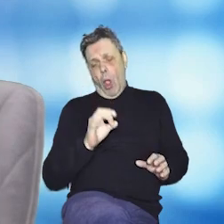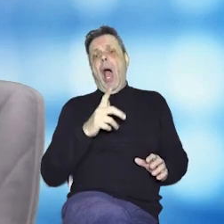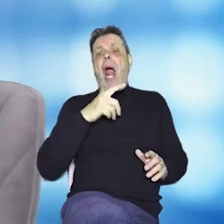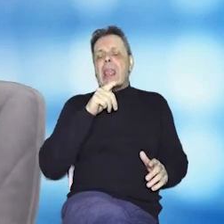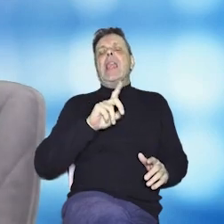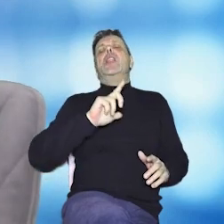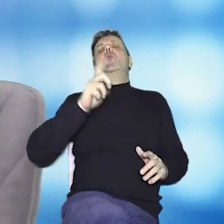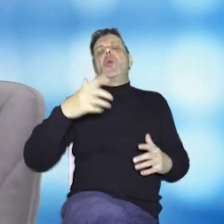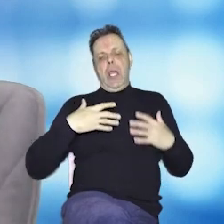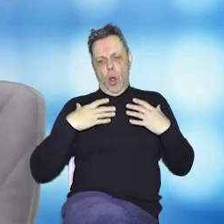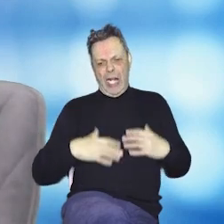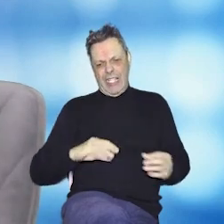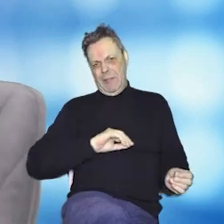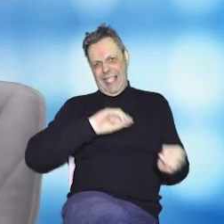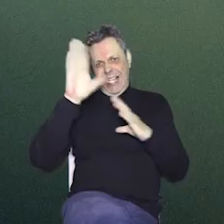migriraju.